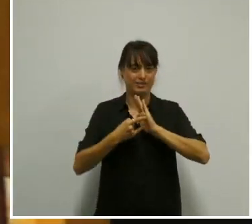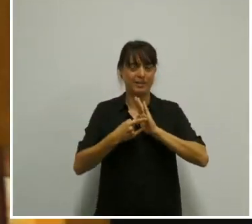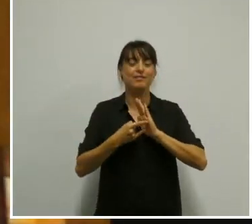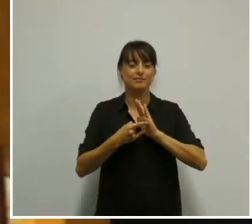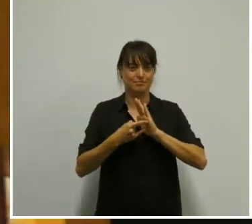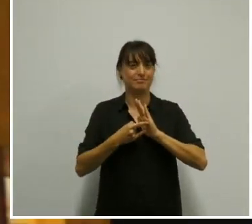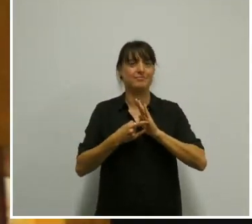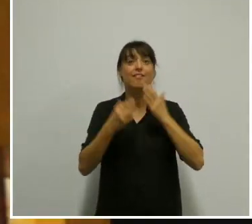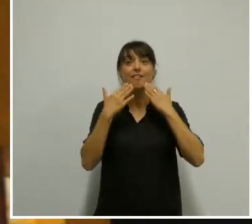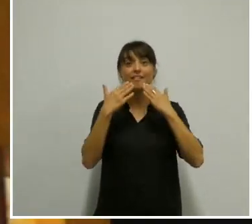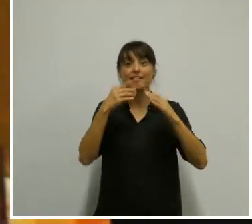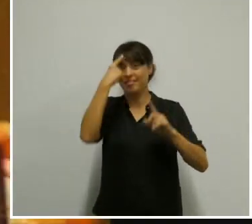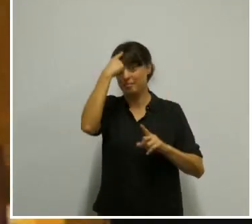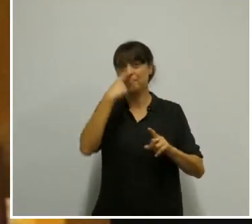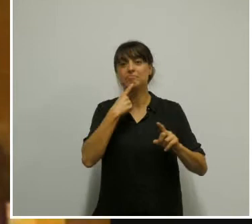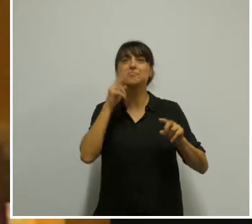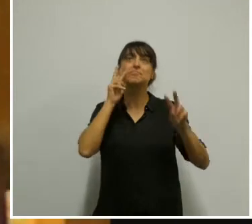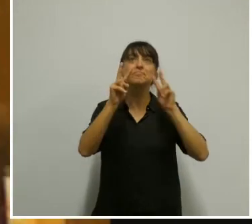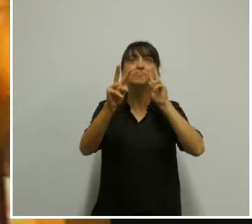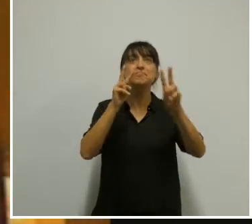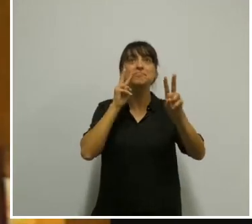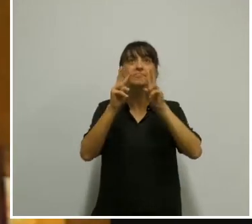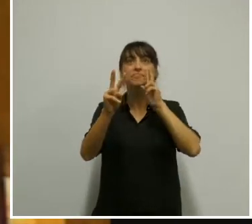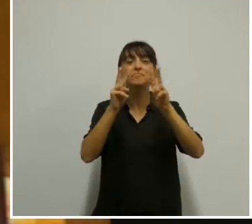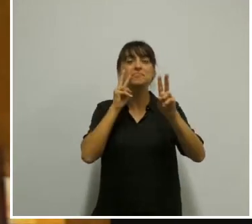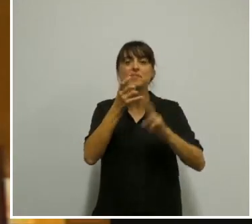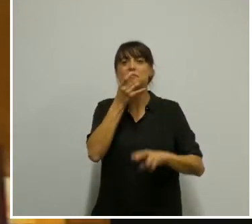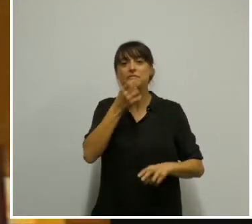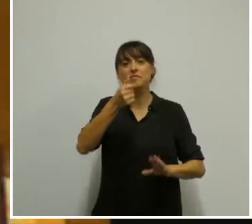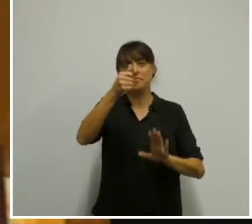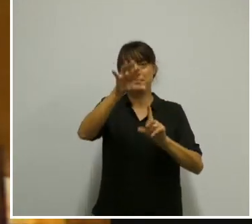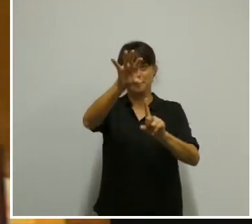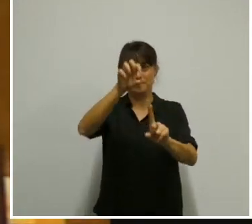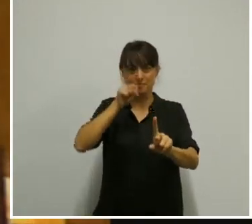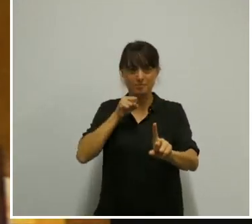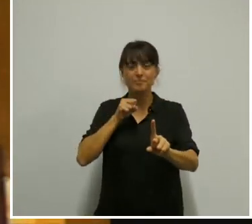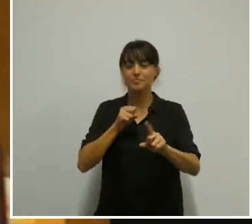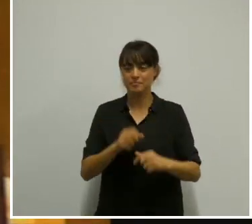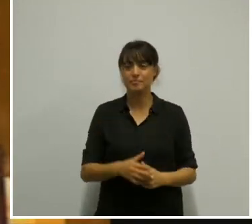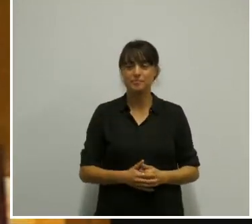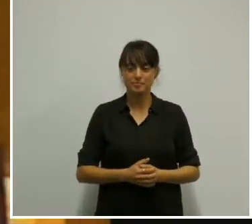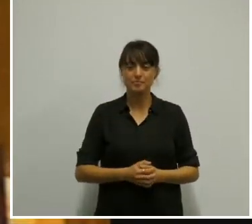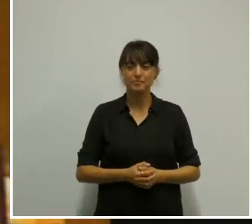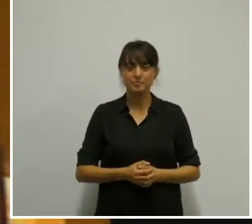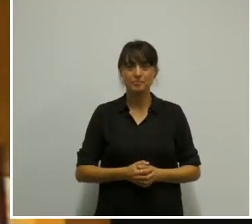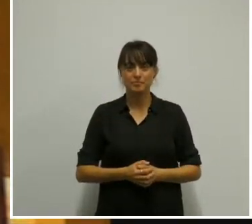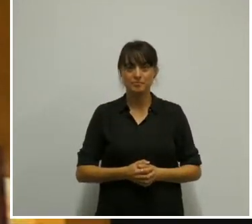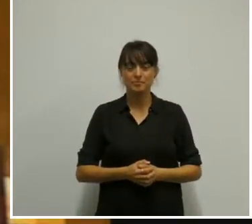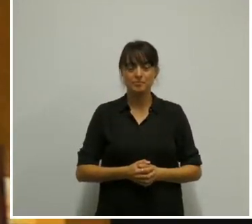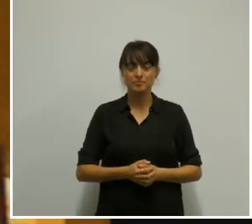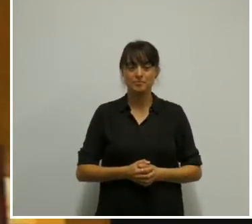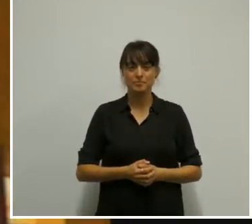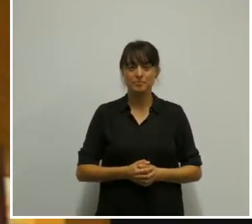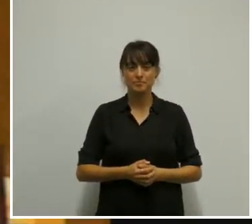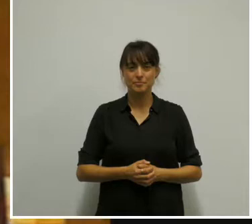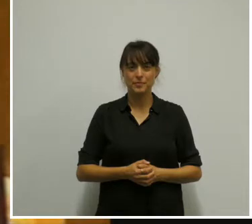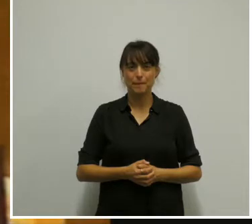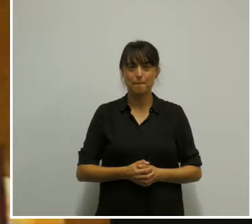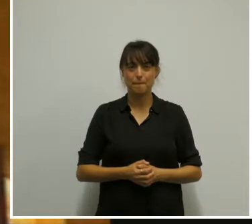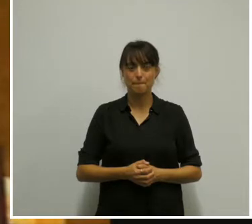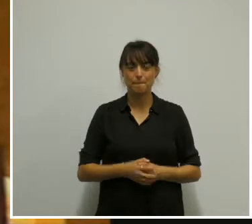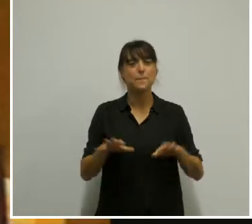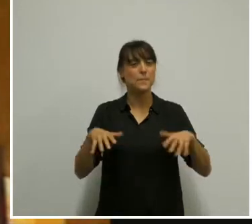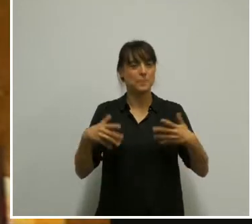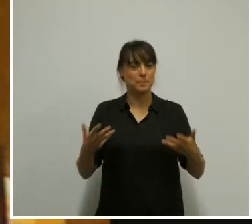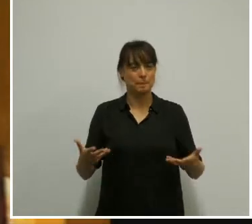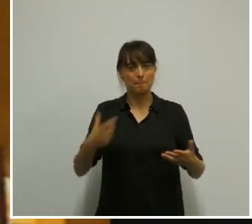mica d'ajuda a les meves paraules, no? Podran posar-lo, sisplau? Sí? Val. Doncs,